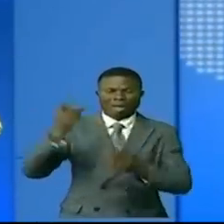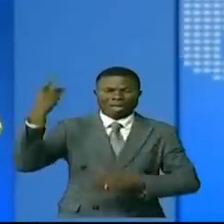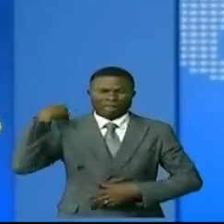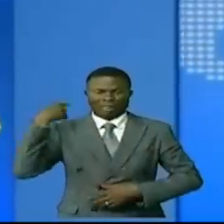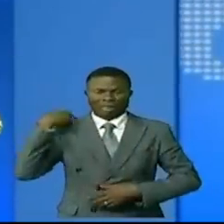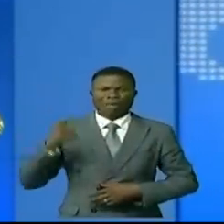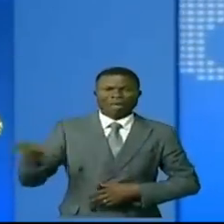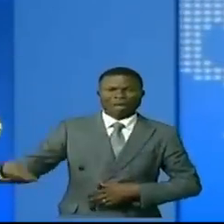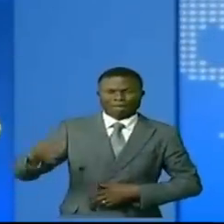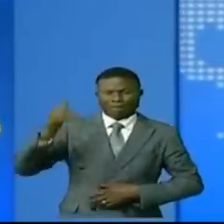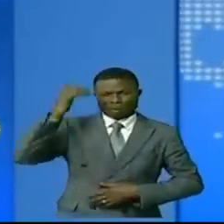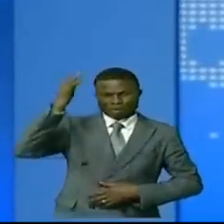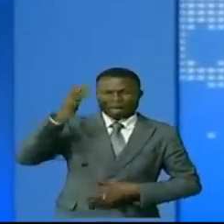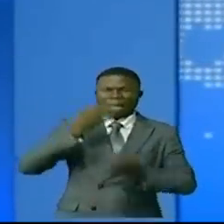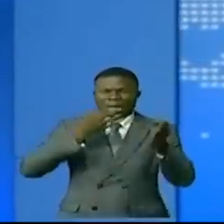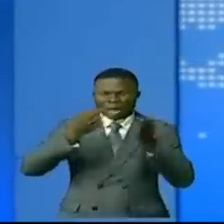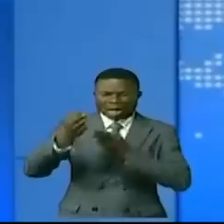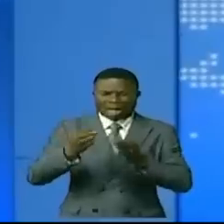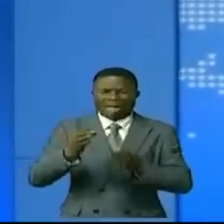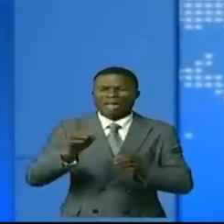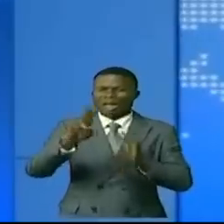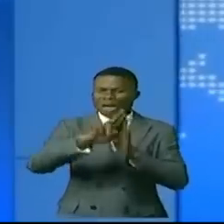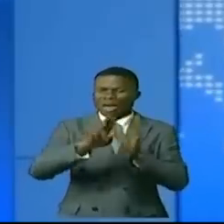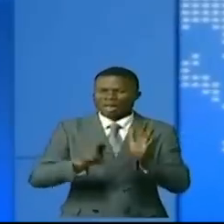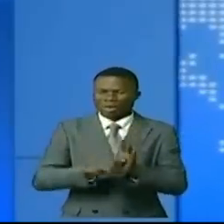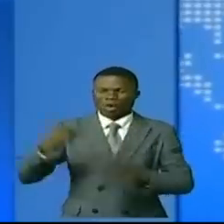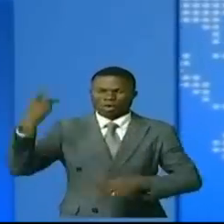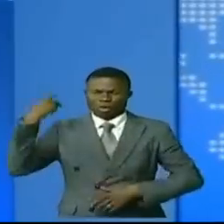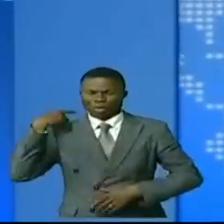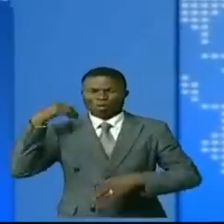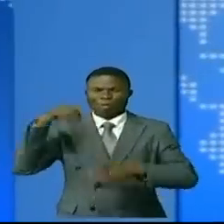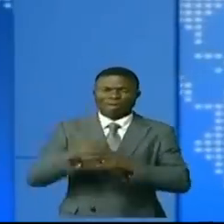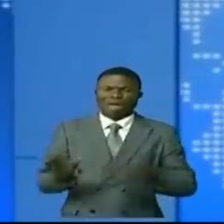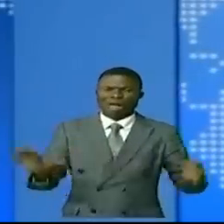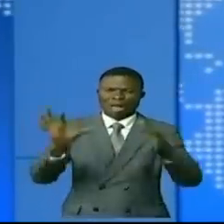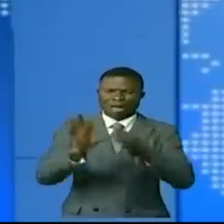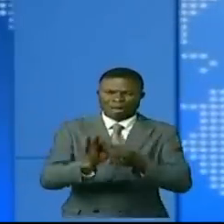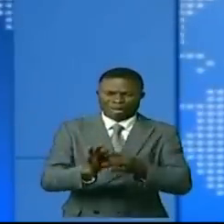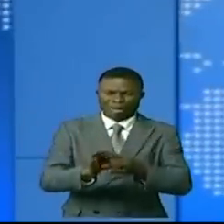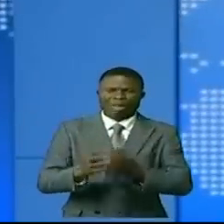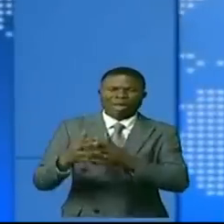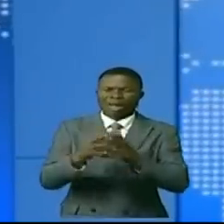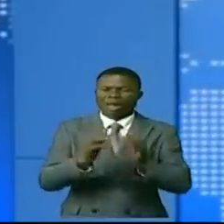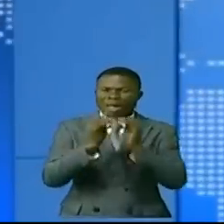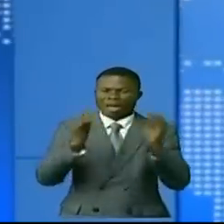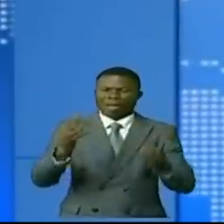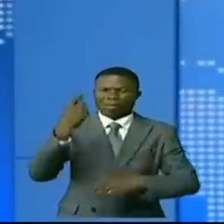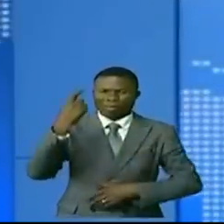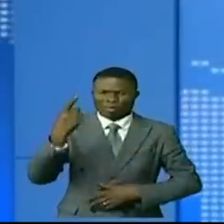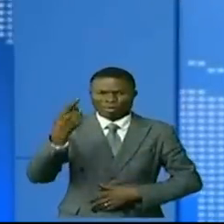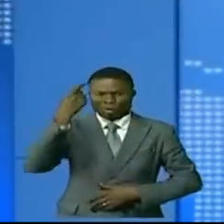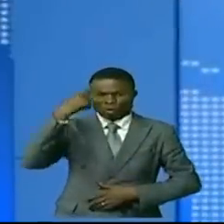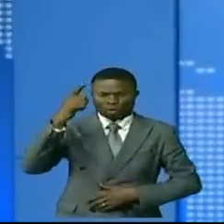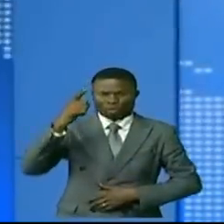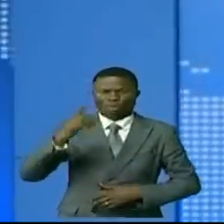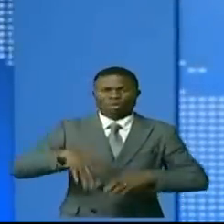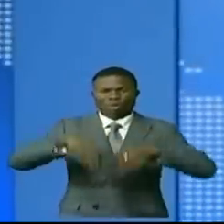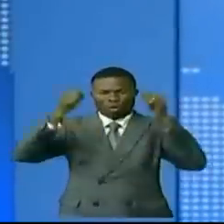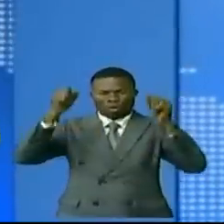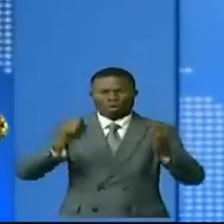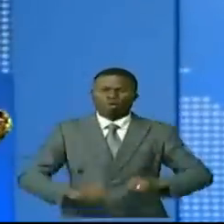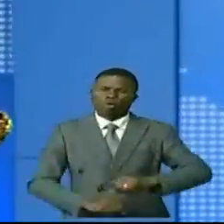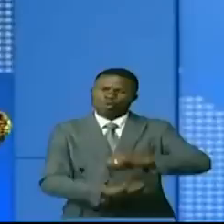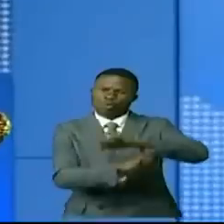Mbandaka. Elle a expliqué le rôle des élites dans la cohésion et l'unité nationale, approbation et